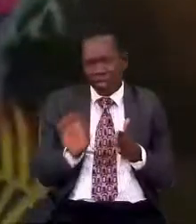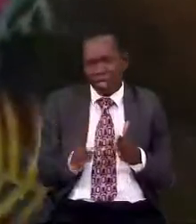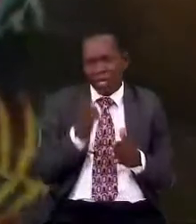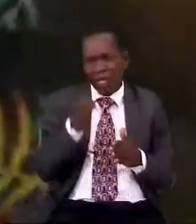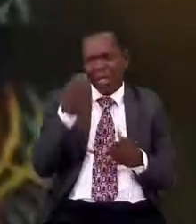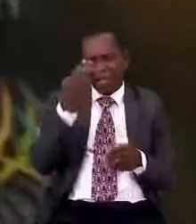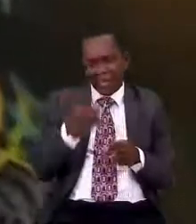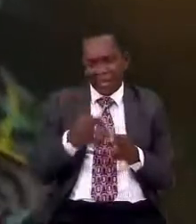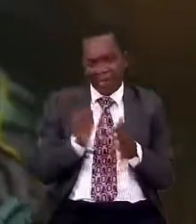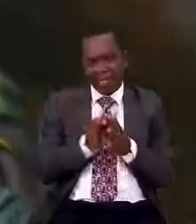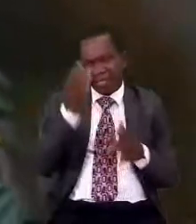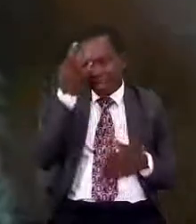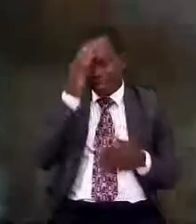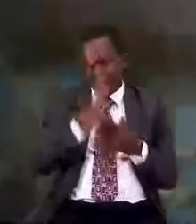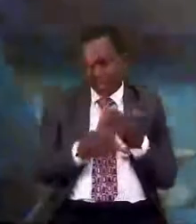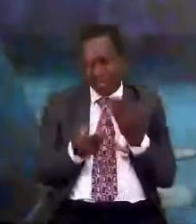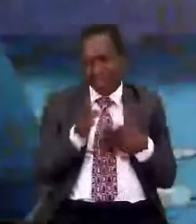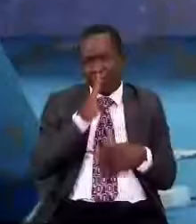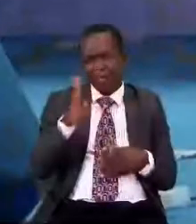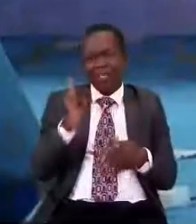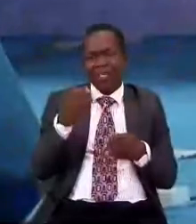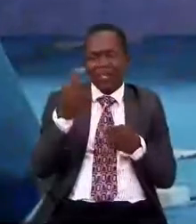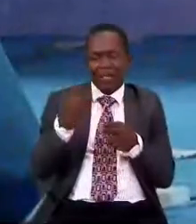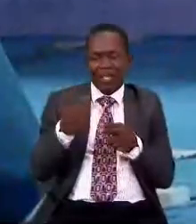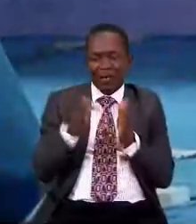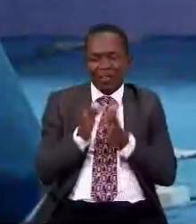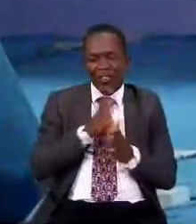les surpasse tous. Et